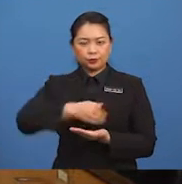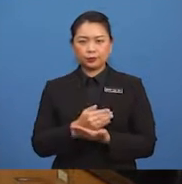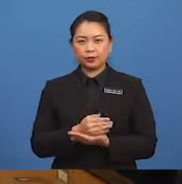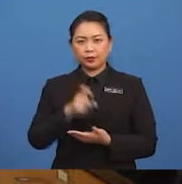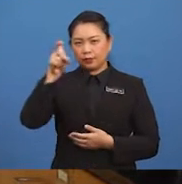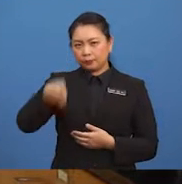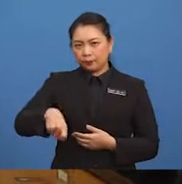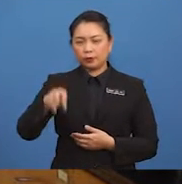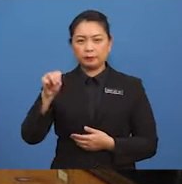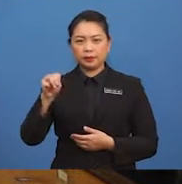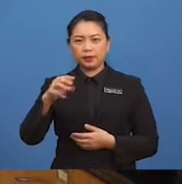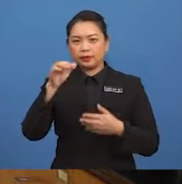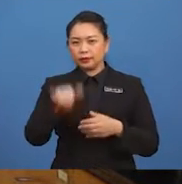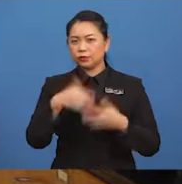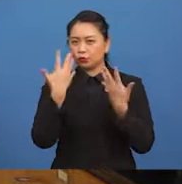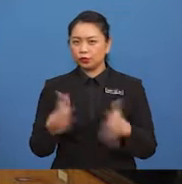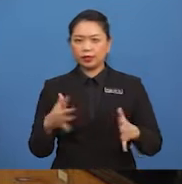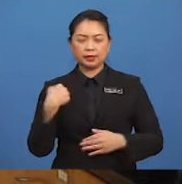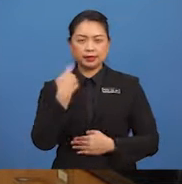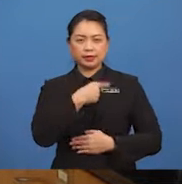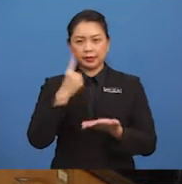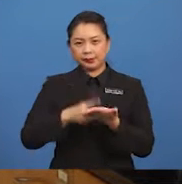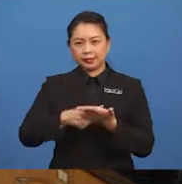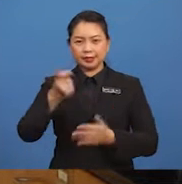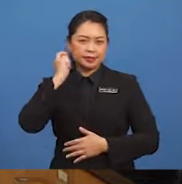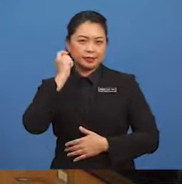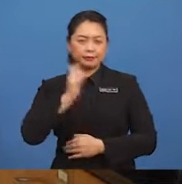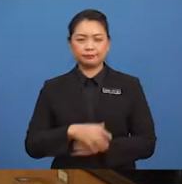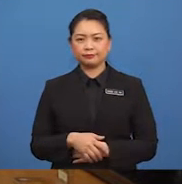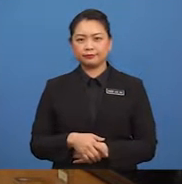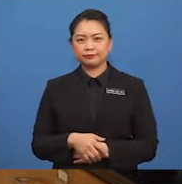semua keperluan mitosis yang sudah kita bincangkan tadi.